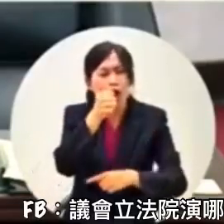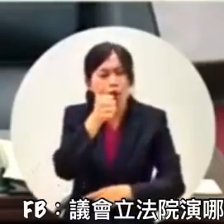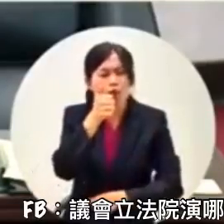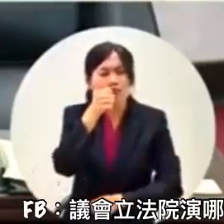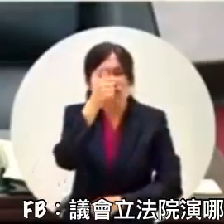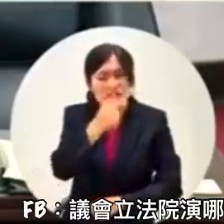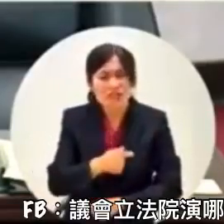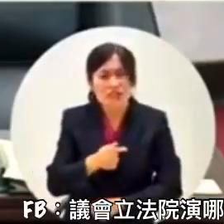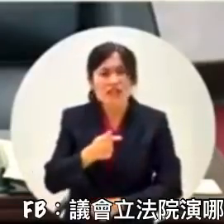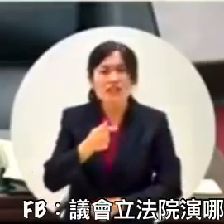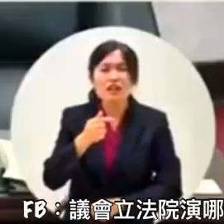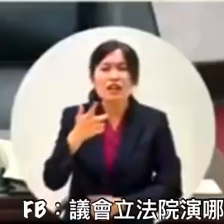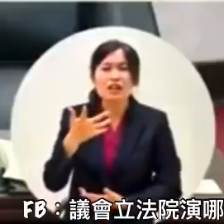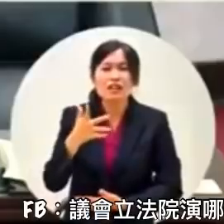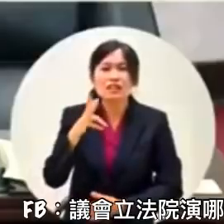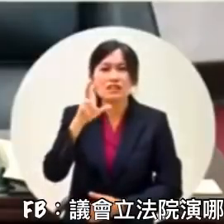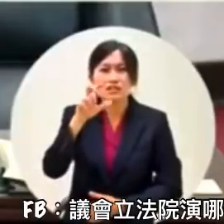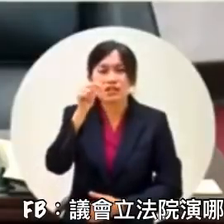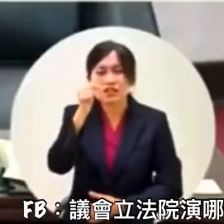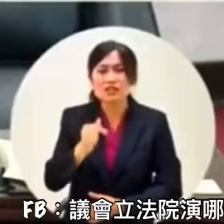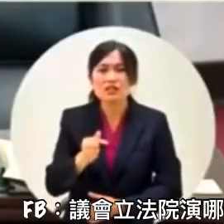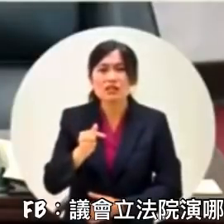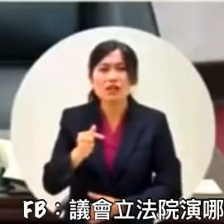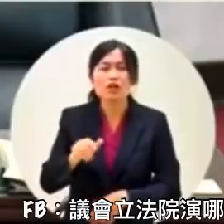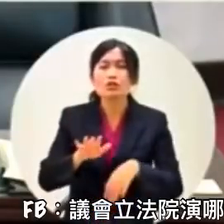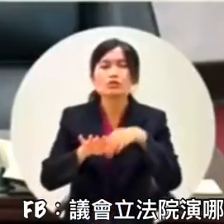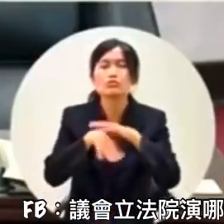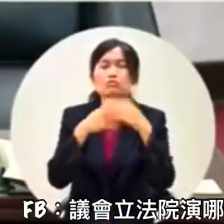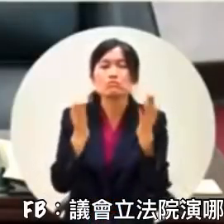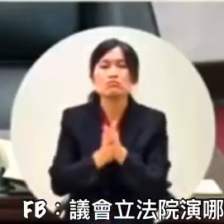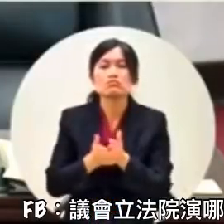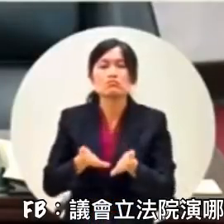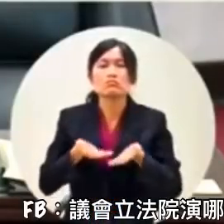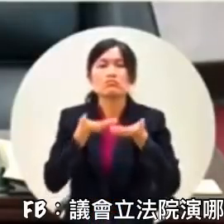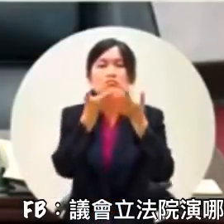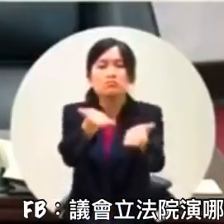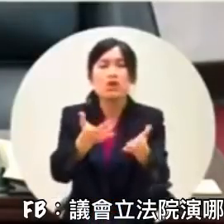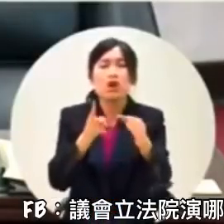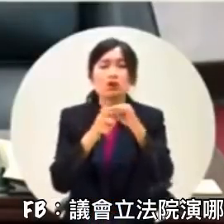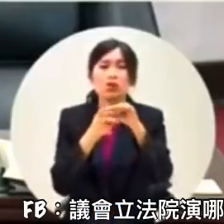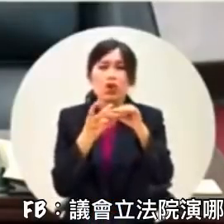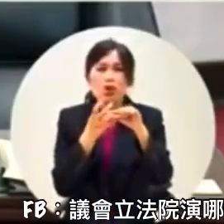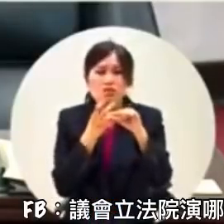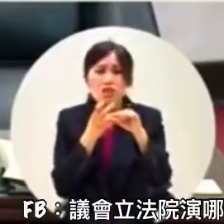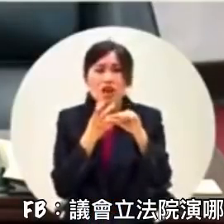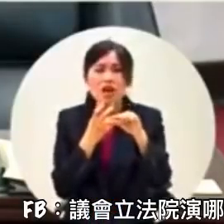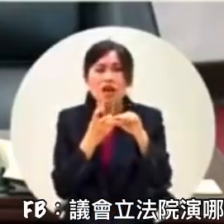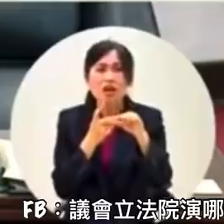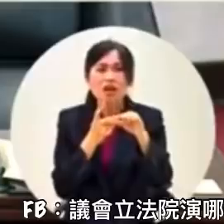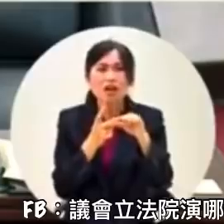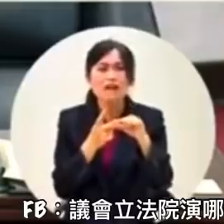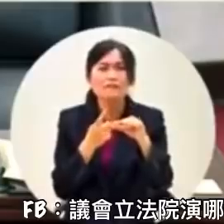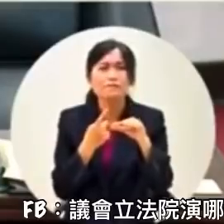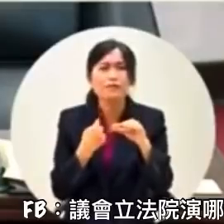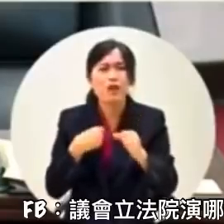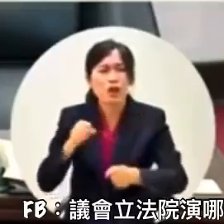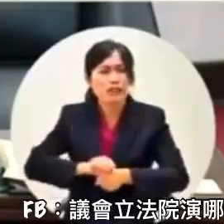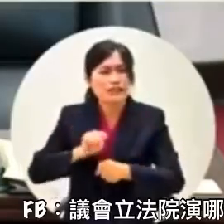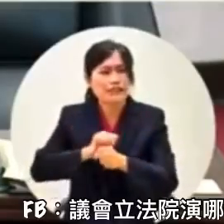谁？都是捐给中央，都要交给中央。中央算给我们的，我们增加的营业额就是增